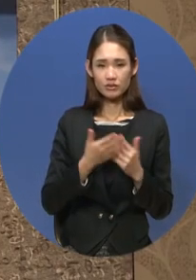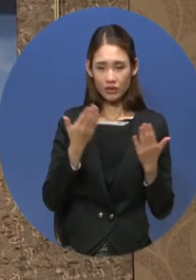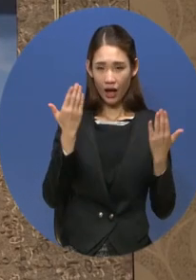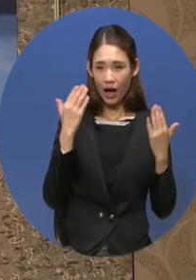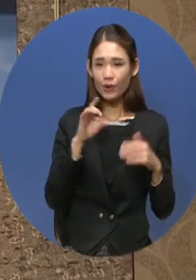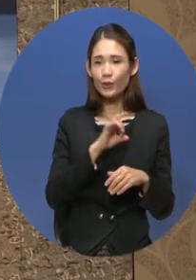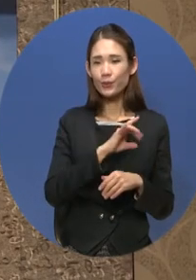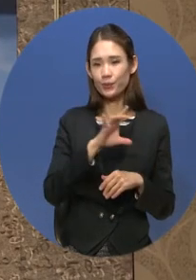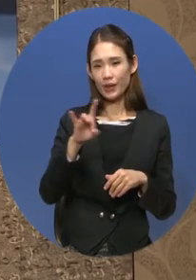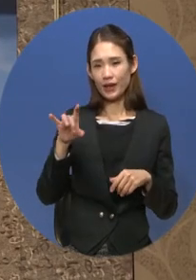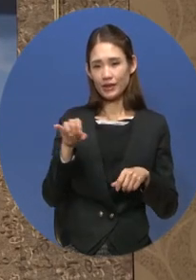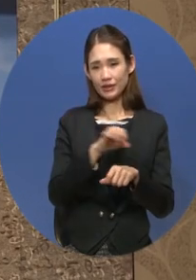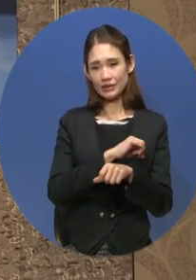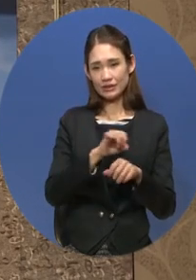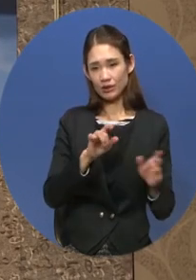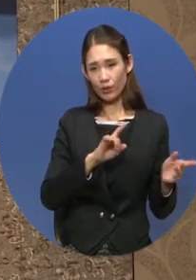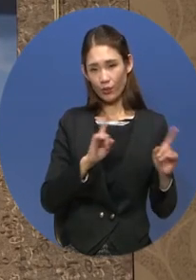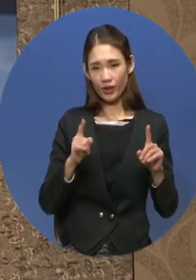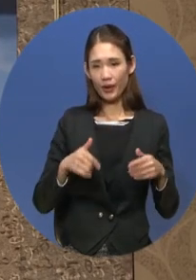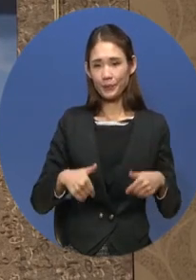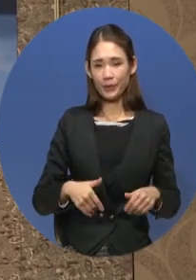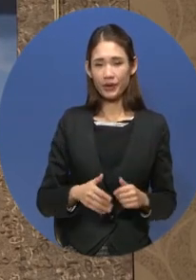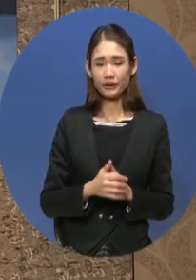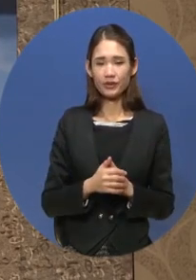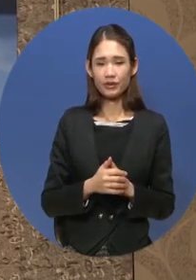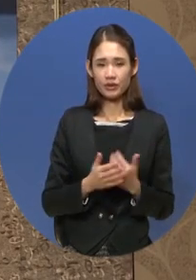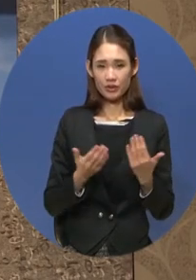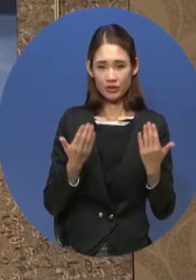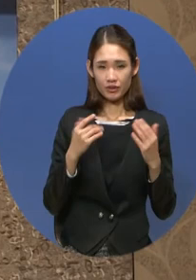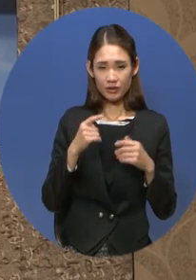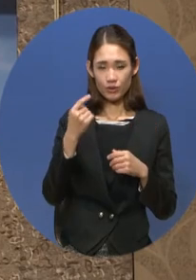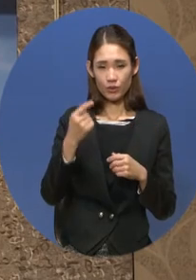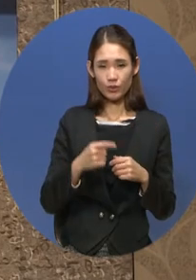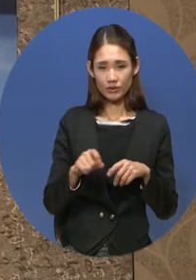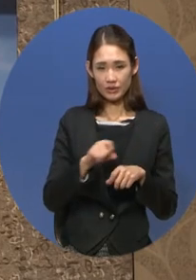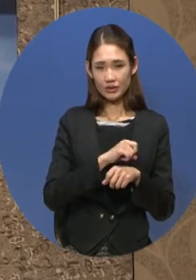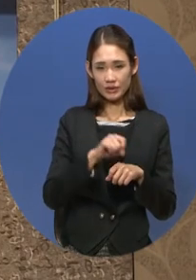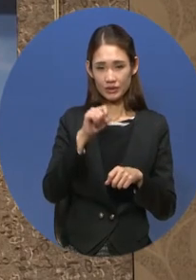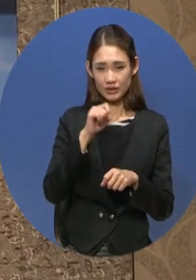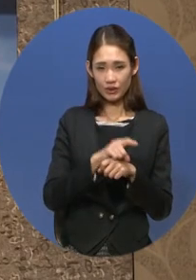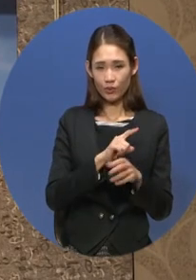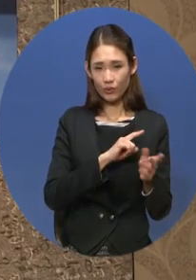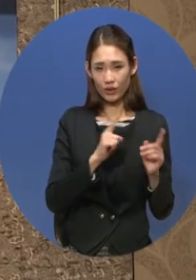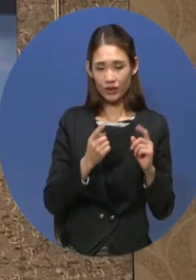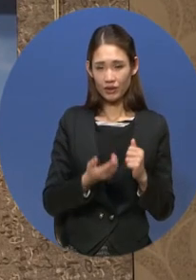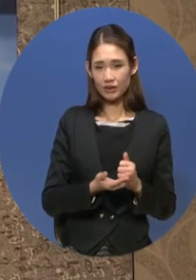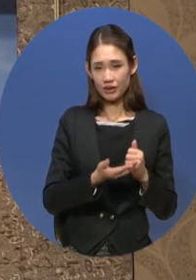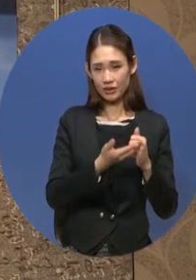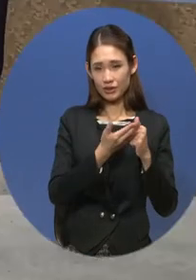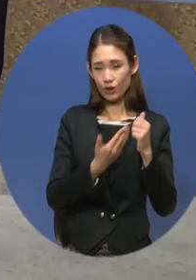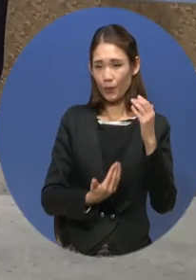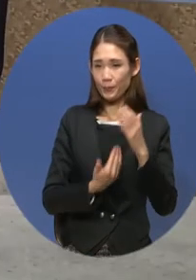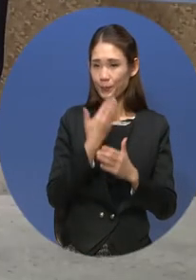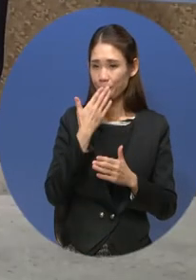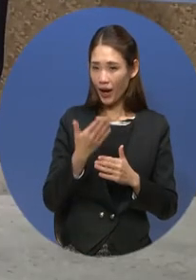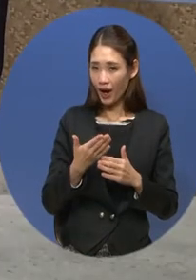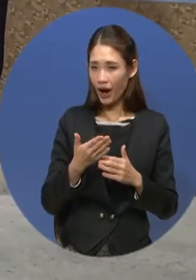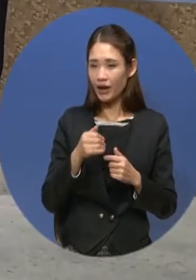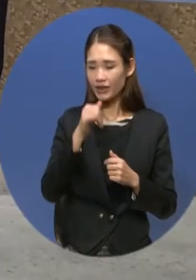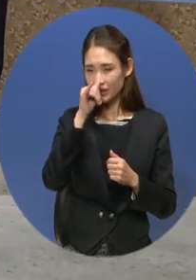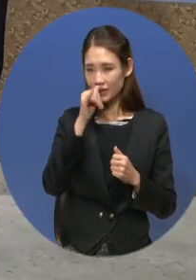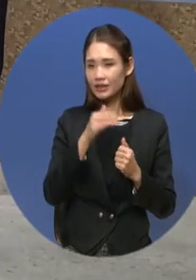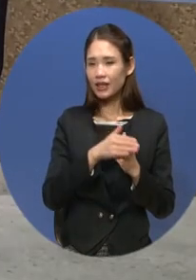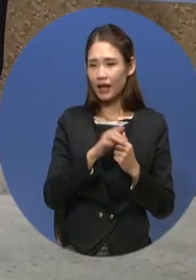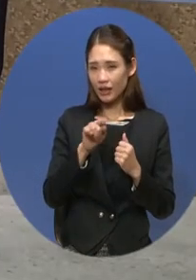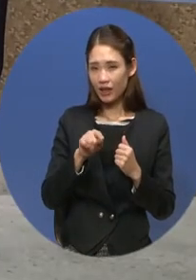학교마다의 특성화를 살리자. 그래서 이 학교에 오면은 어떤 그 특성화를 기를 수 있는 네. 그런